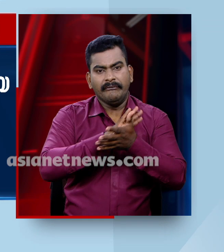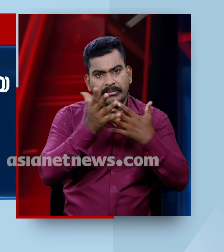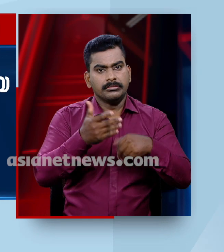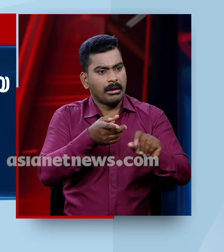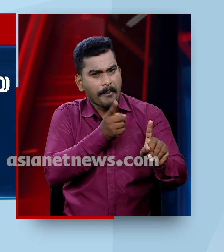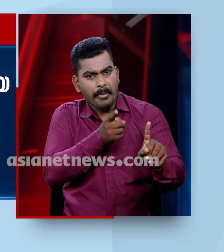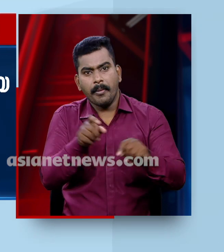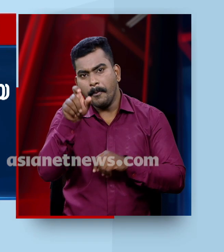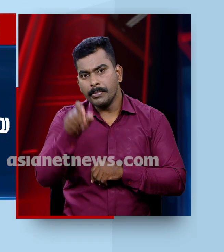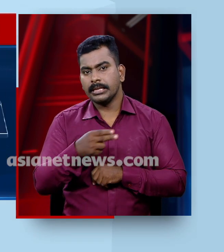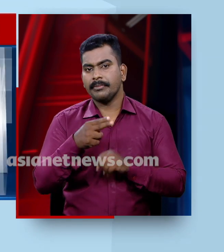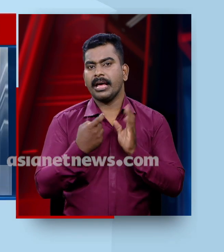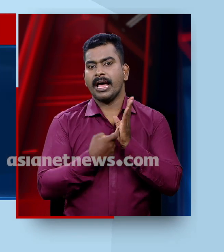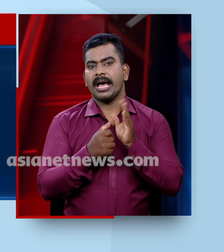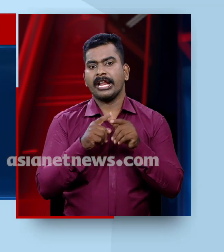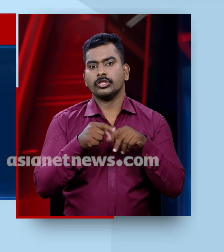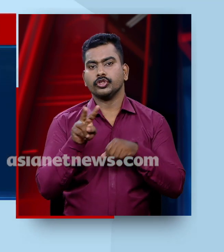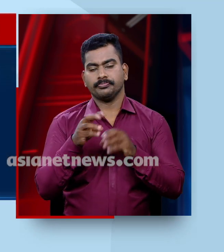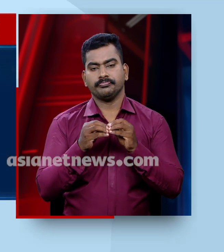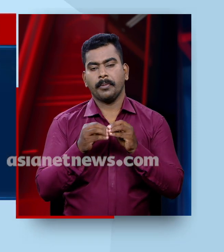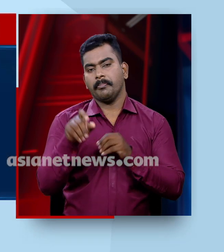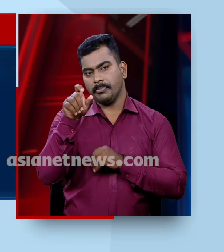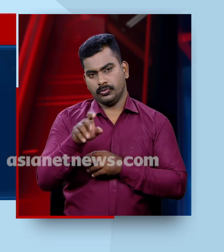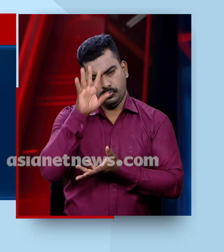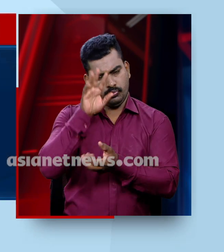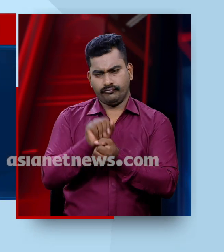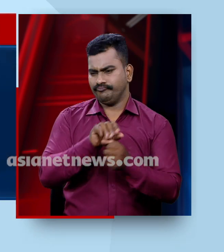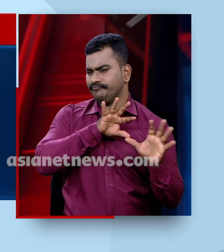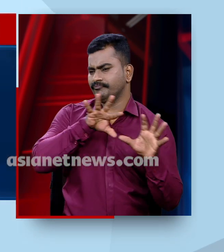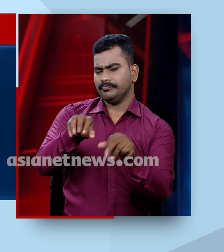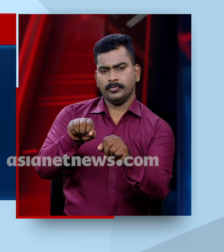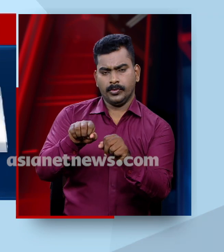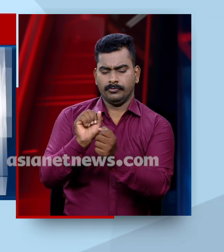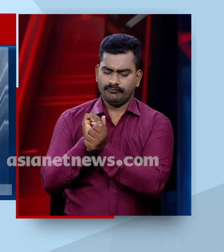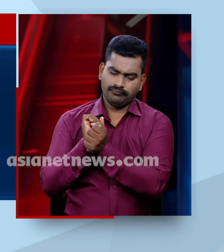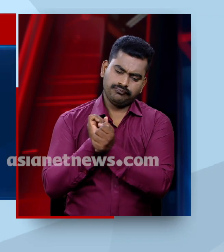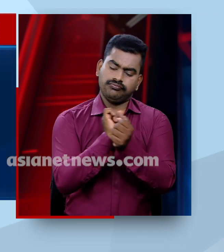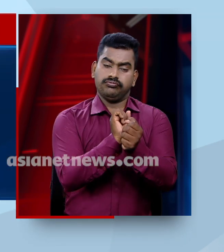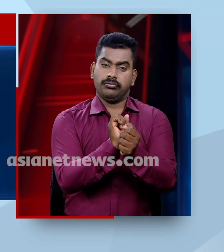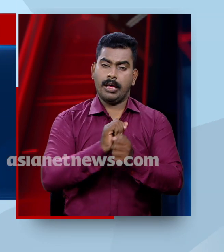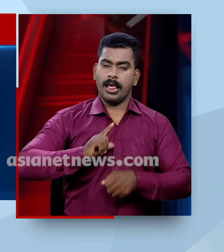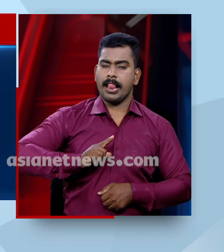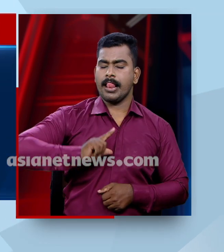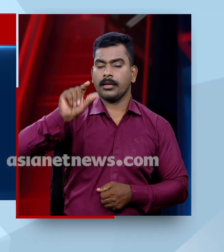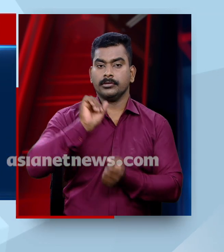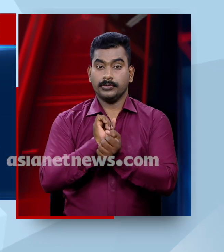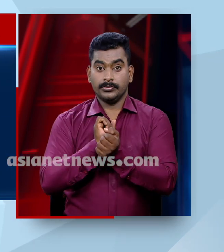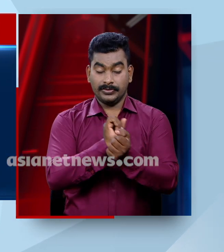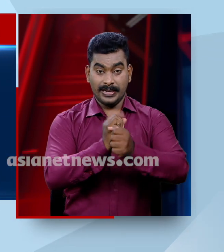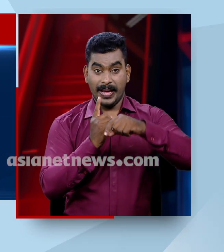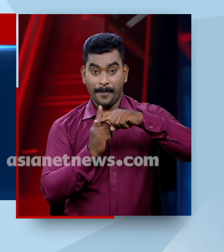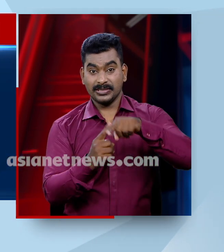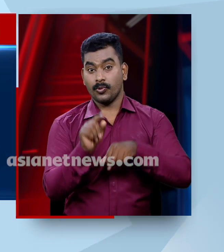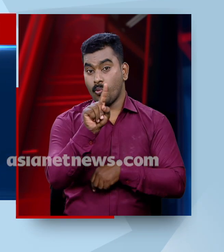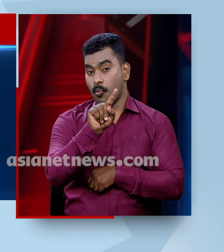പ്രജീബ് എന്നയാളെയാണ് പെരിന്തൽമണ്ണ ഫസ്റ്റ് ക്ലാസ് കോടതി ശിക്ഷിച്ചിരിക്കുന്നത്. ജീവപര്യന്തം തടവിനൊപ്പം 1 ലക്ഷം രൂപ പിഴയും